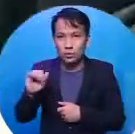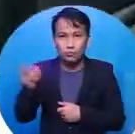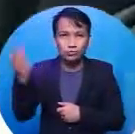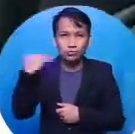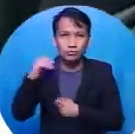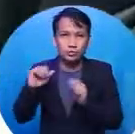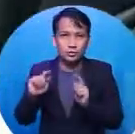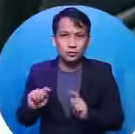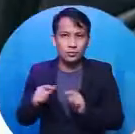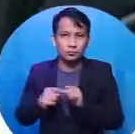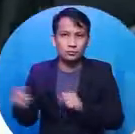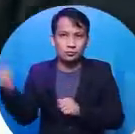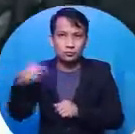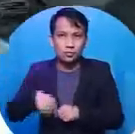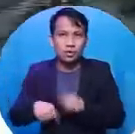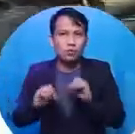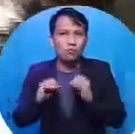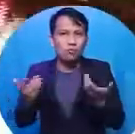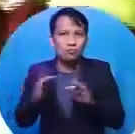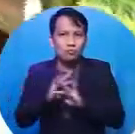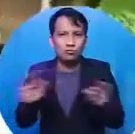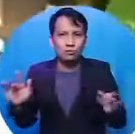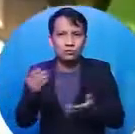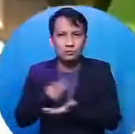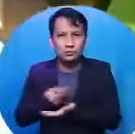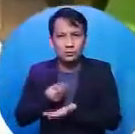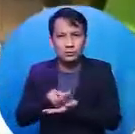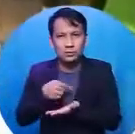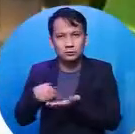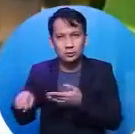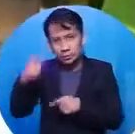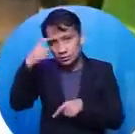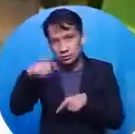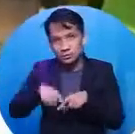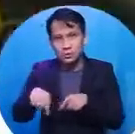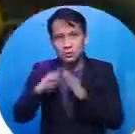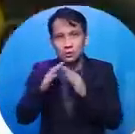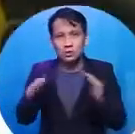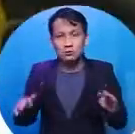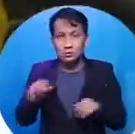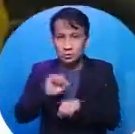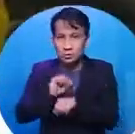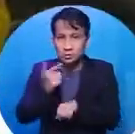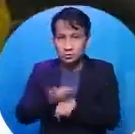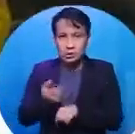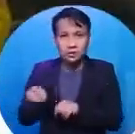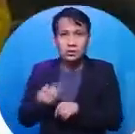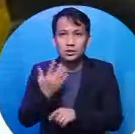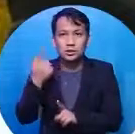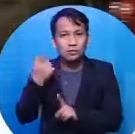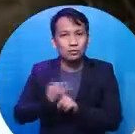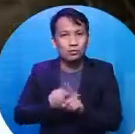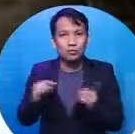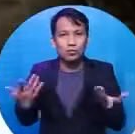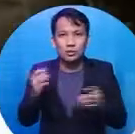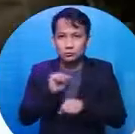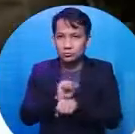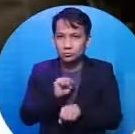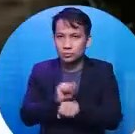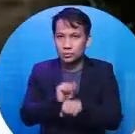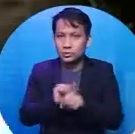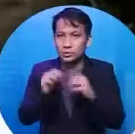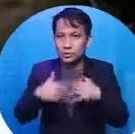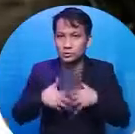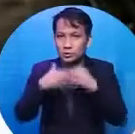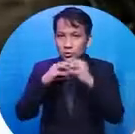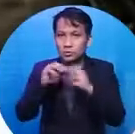pa sila tumungo dito dahil wala na daw silang pambayad sa kanilang nirerentahang bahay sa Taguig. Dahil ilang buwan din silang nawala ng trabaho bilang construction